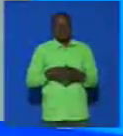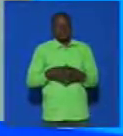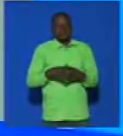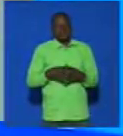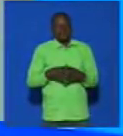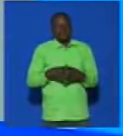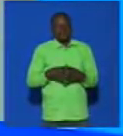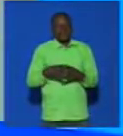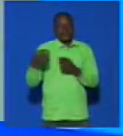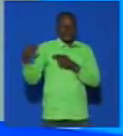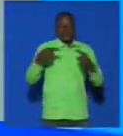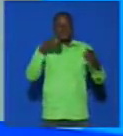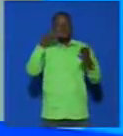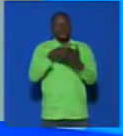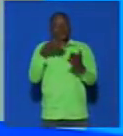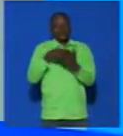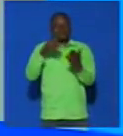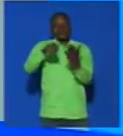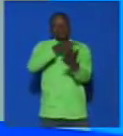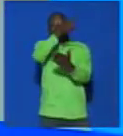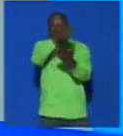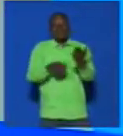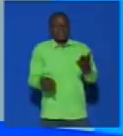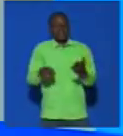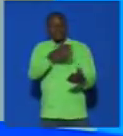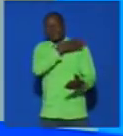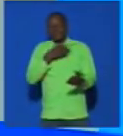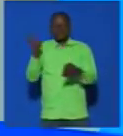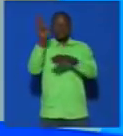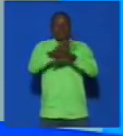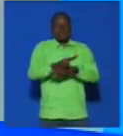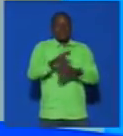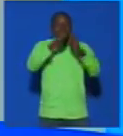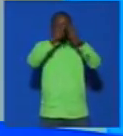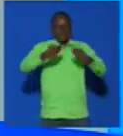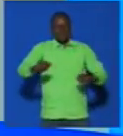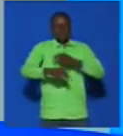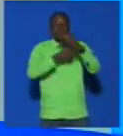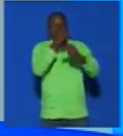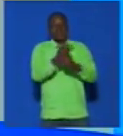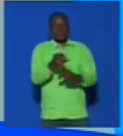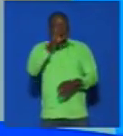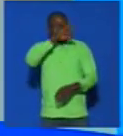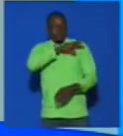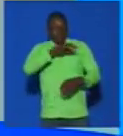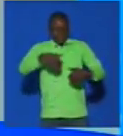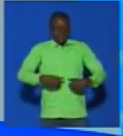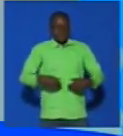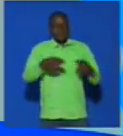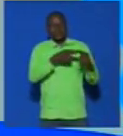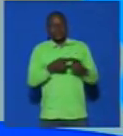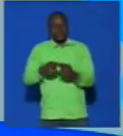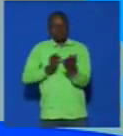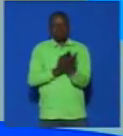la lutte contre la radicalisation et l'extrémisme violent aucun d'un atelier national organisé au profit des jeunes l'union fraternelle